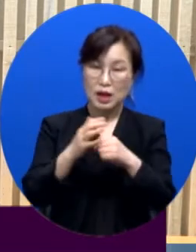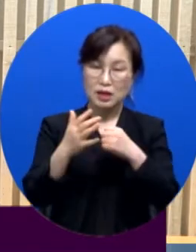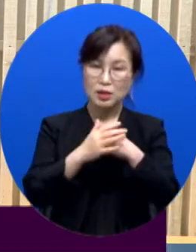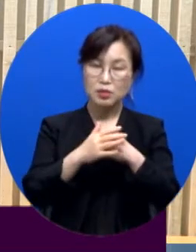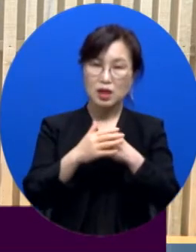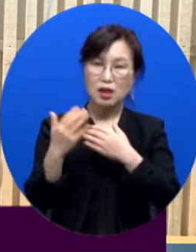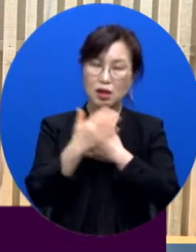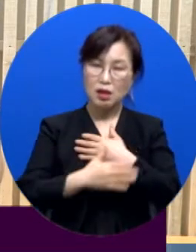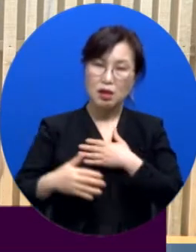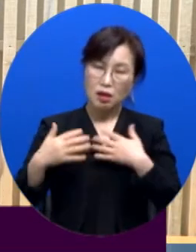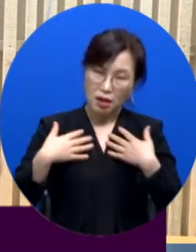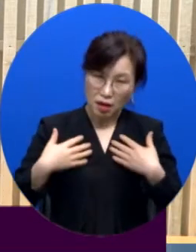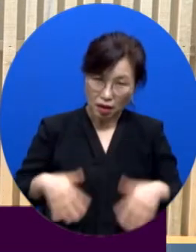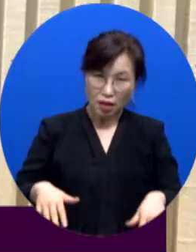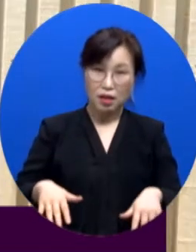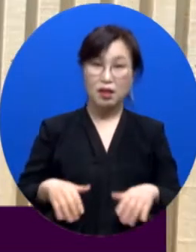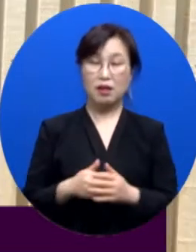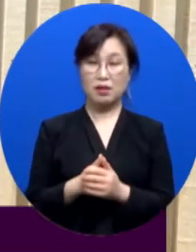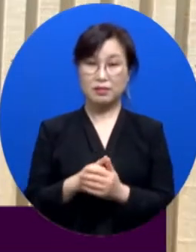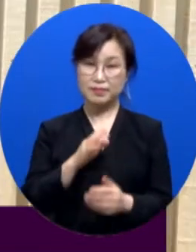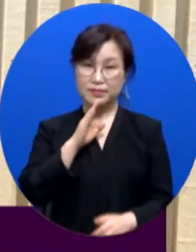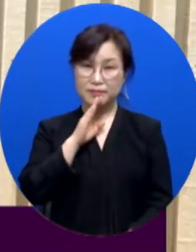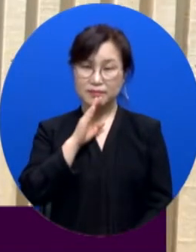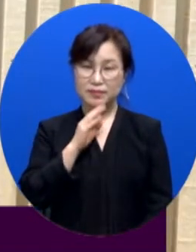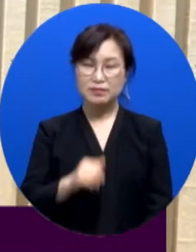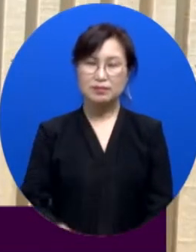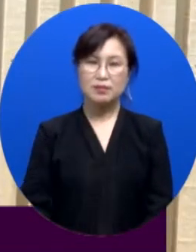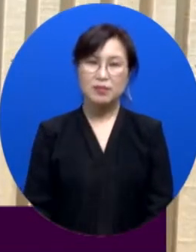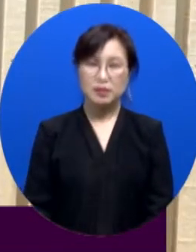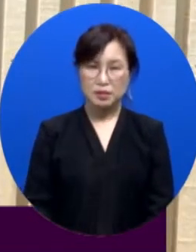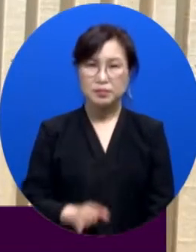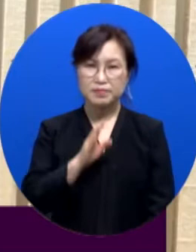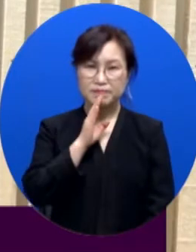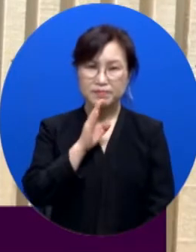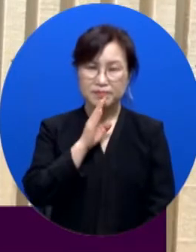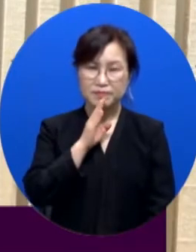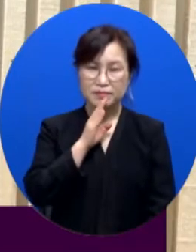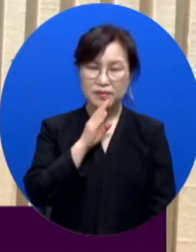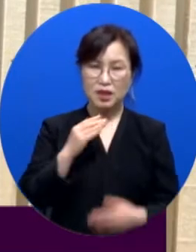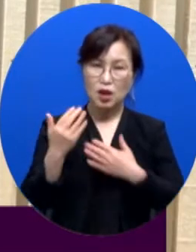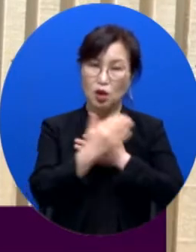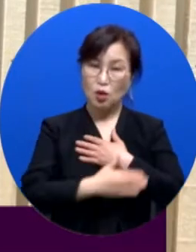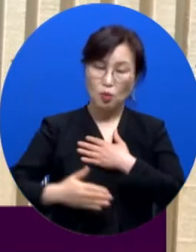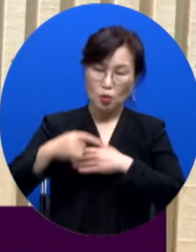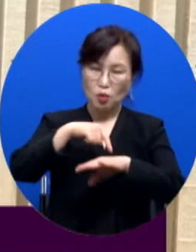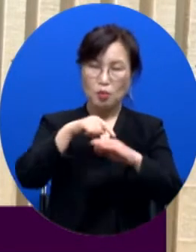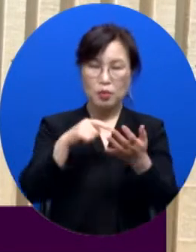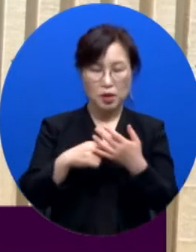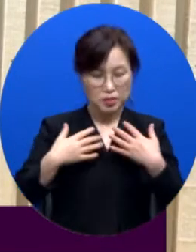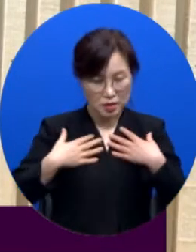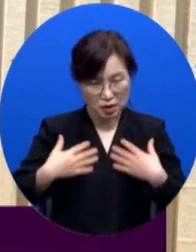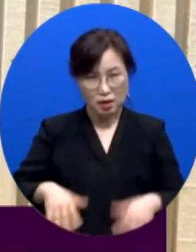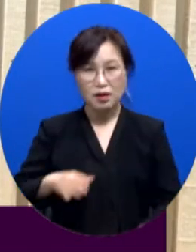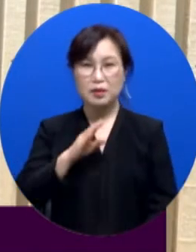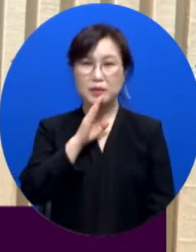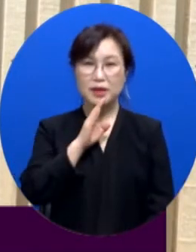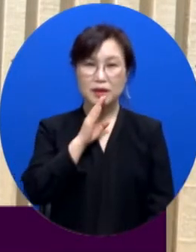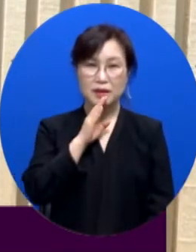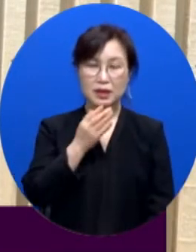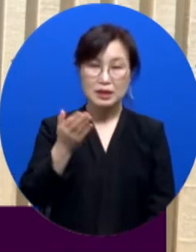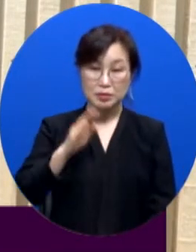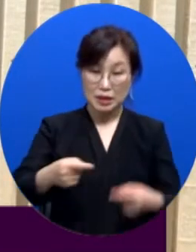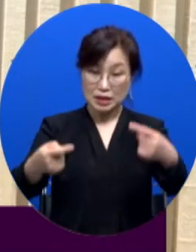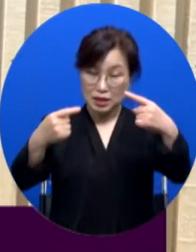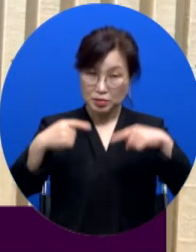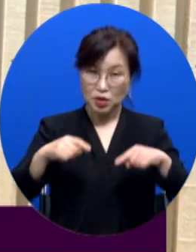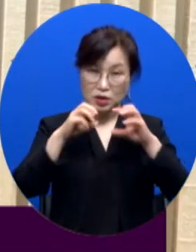것 같은데요. 어떻습니까? 네, 그렇습니다. 몸과 마음이 많이 지친 것은 사실이지만 참석한 선교사들은 다시